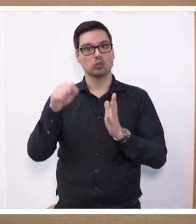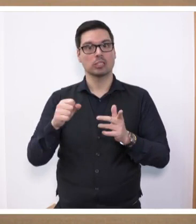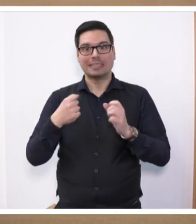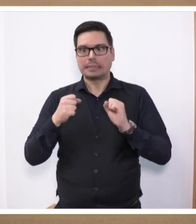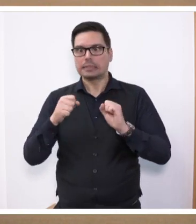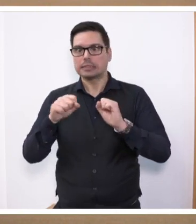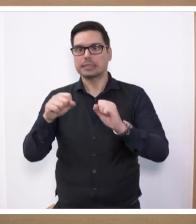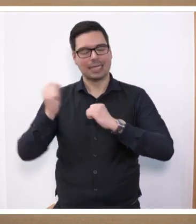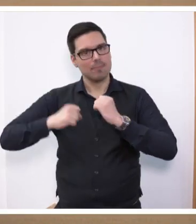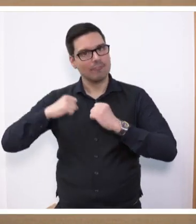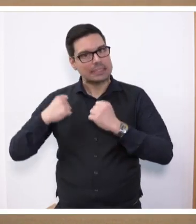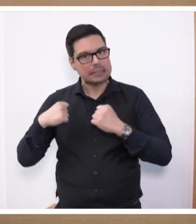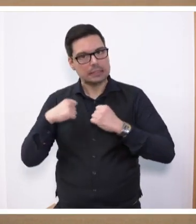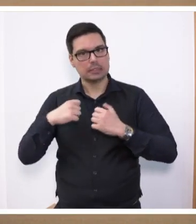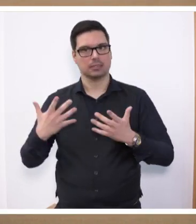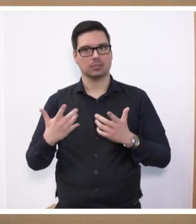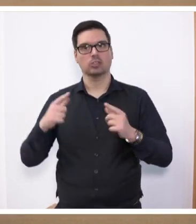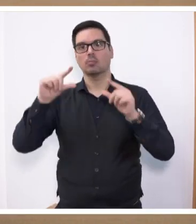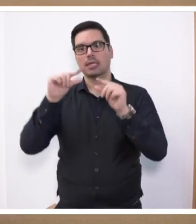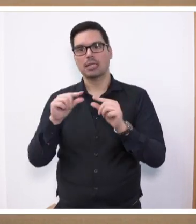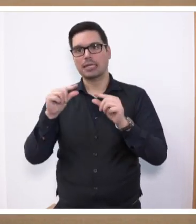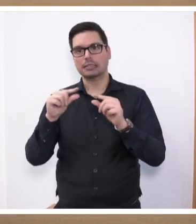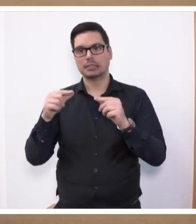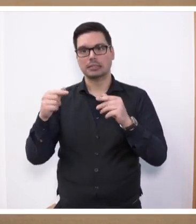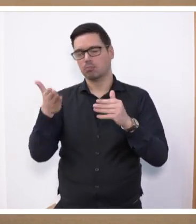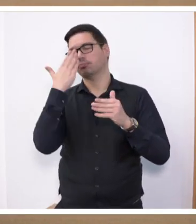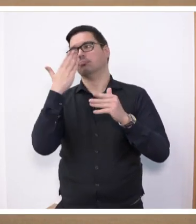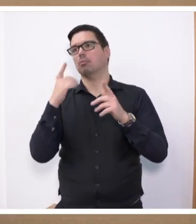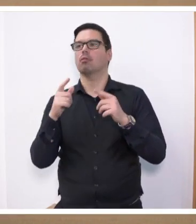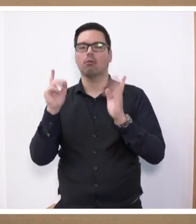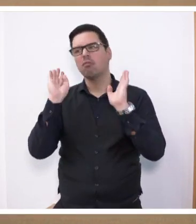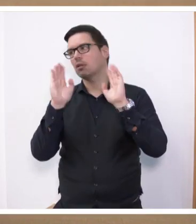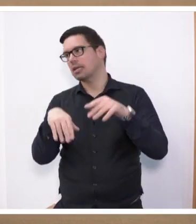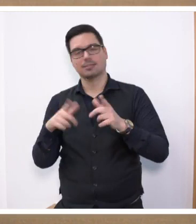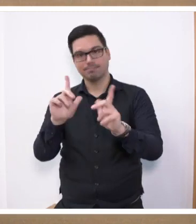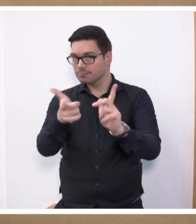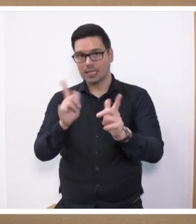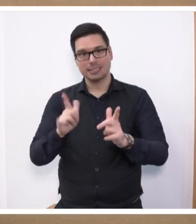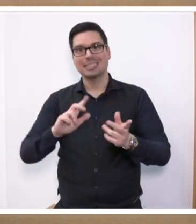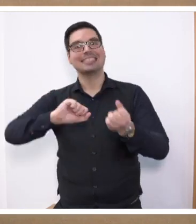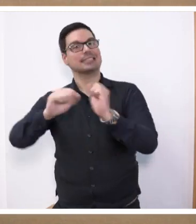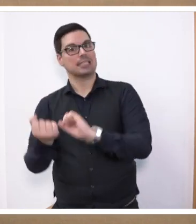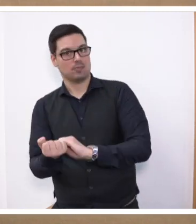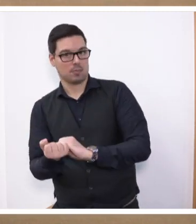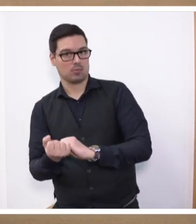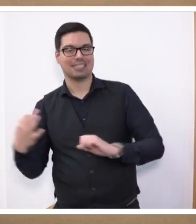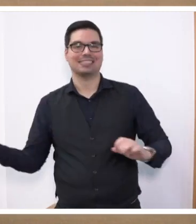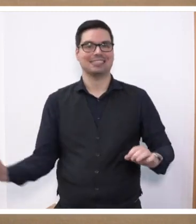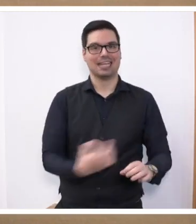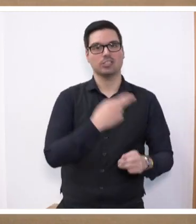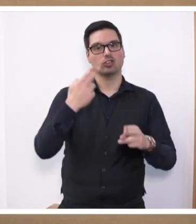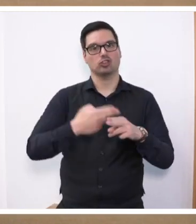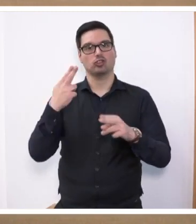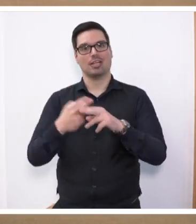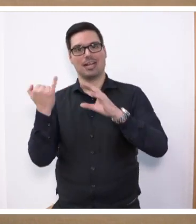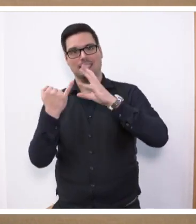beharrlich bleibt und nicht bei dem kleinsten Gegenwind sofort einknickt. Dass die Transformation der saarländischen Stahlindustrie